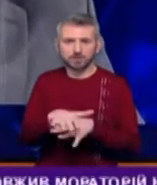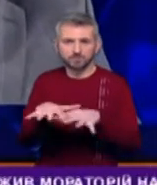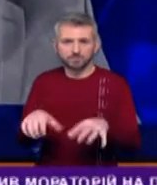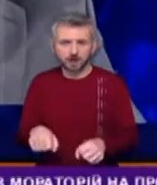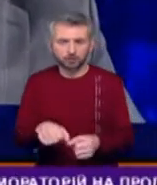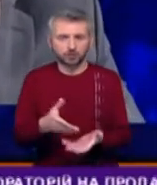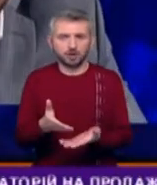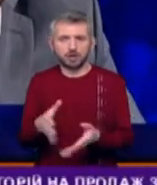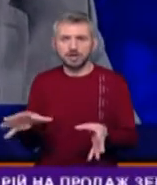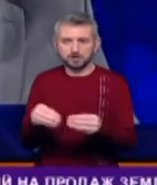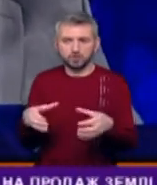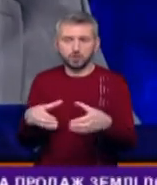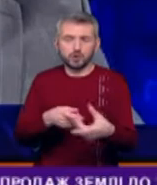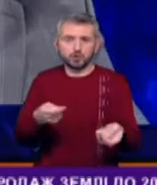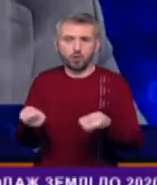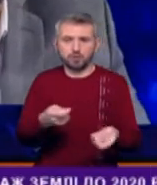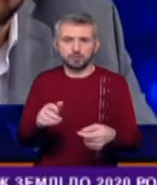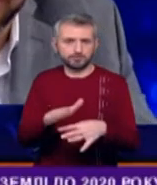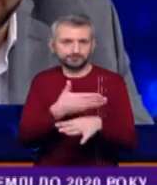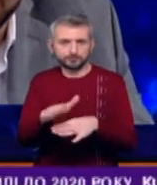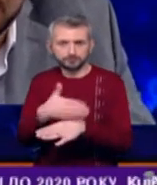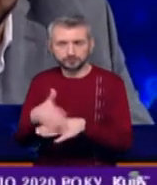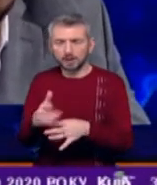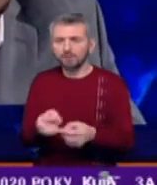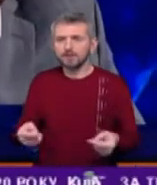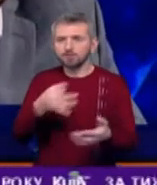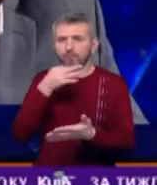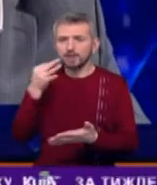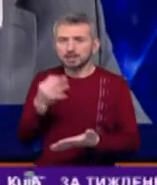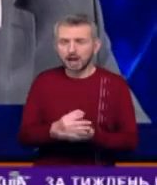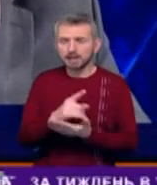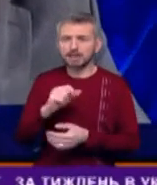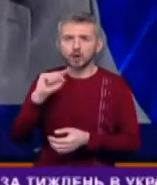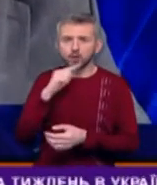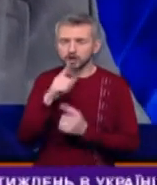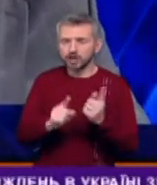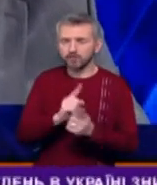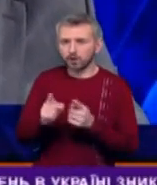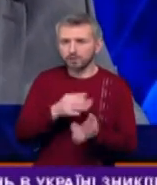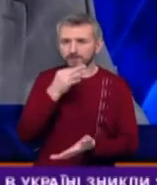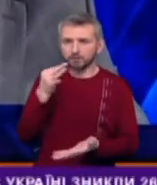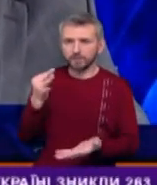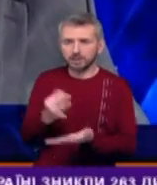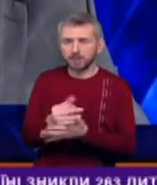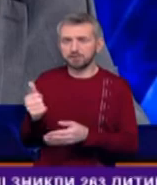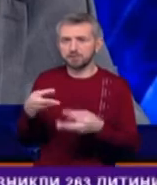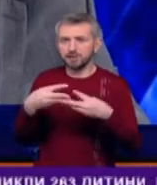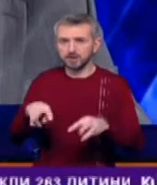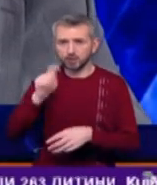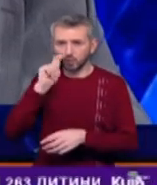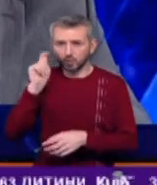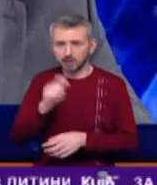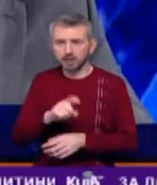влади безпосередньо з урядом. Тобто відповідає більшості навіть за економічні реформи – це прем'єр-міністр України